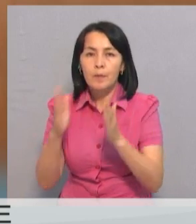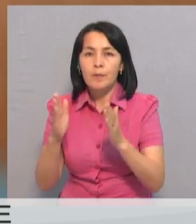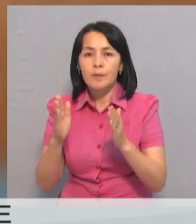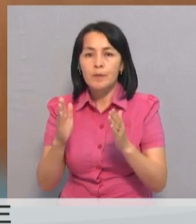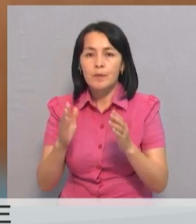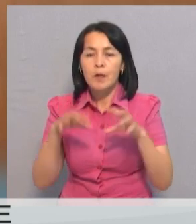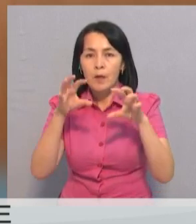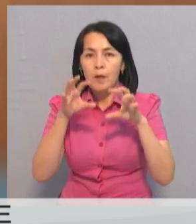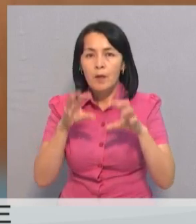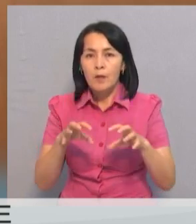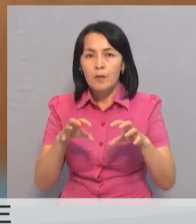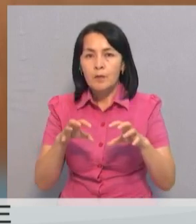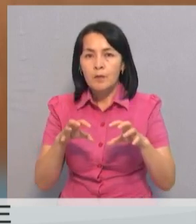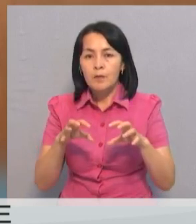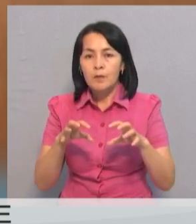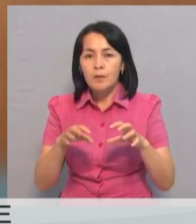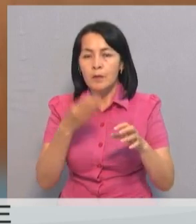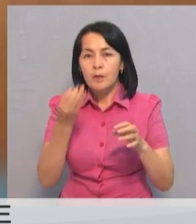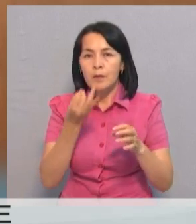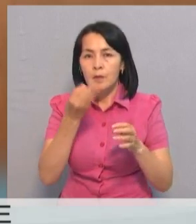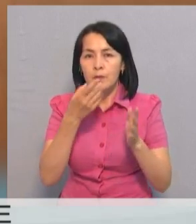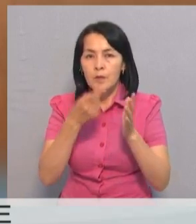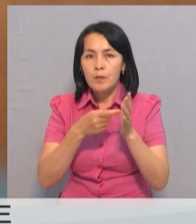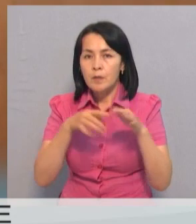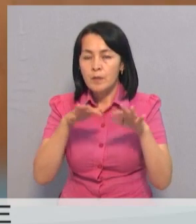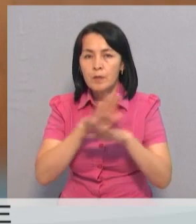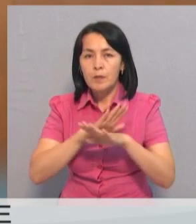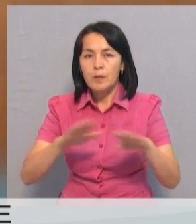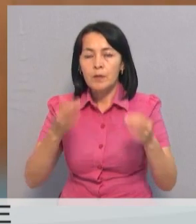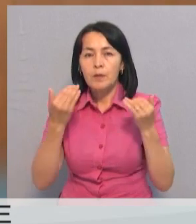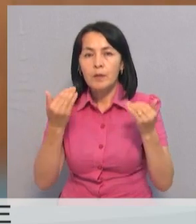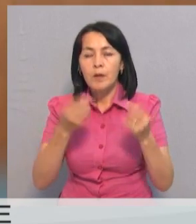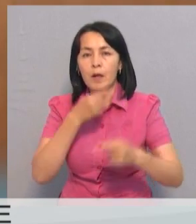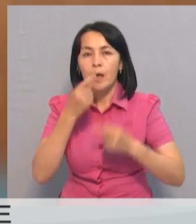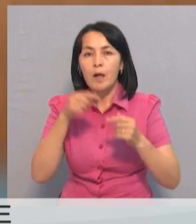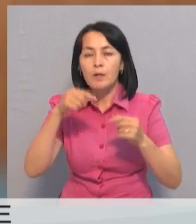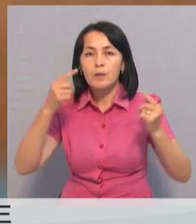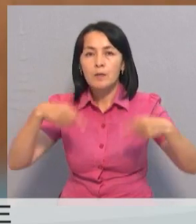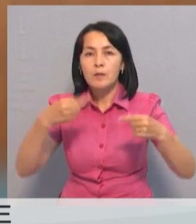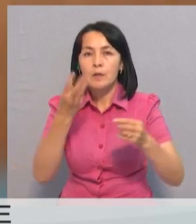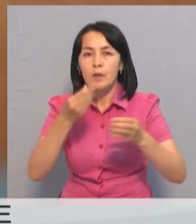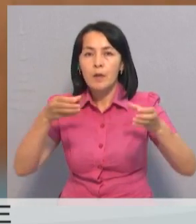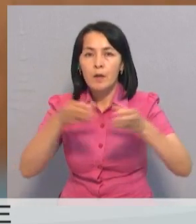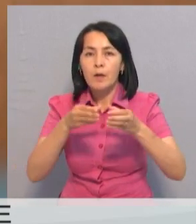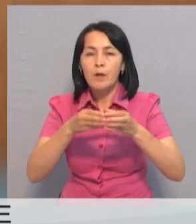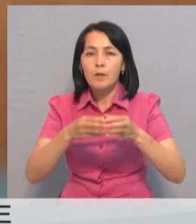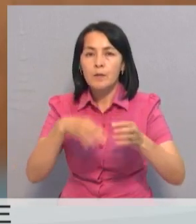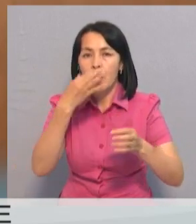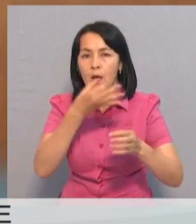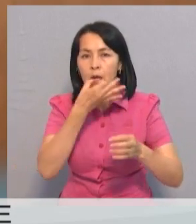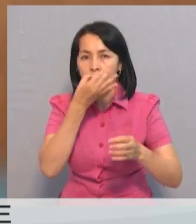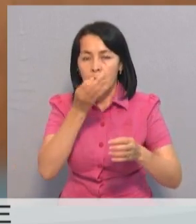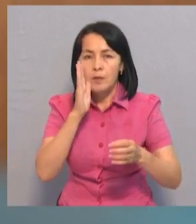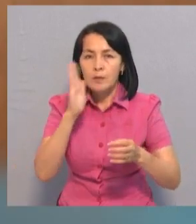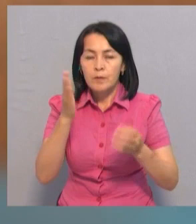201 Уголовно-процессуального кодекса в интересах следствия разрешению не подлежит. Предупреждаем, что создание финансовых пирамид влечет уголовную